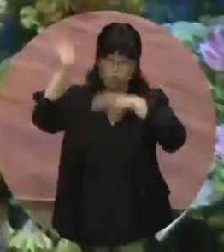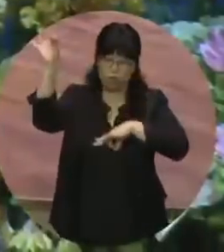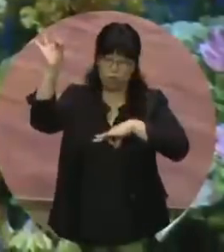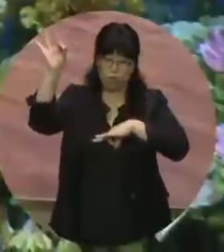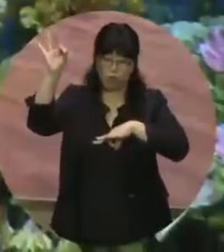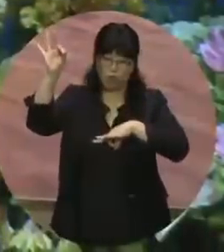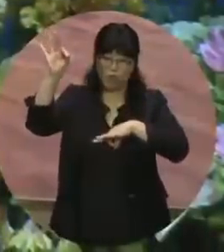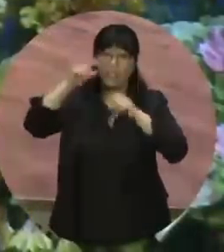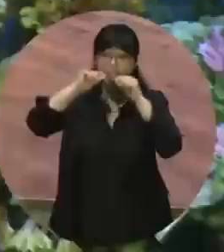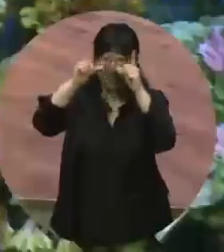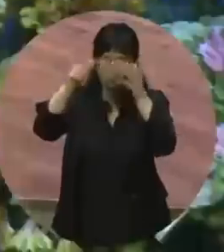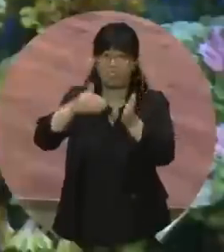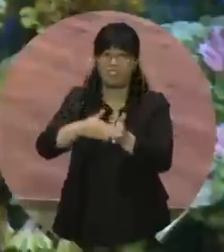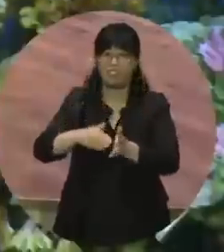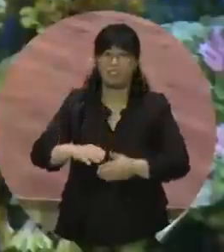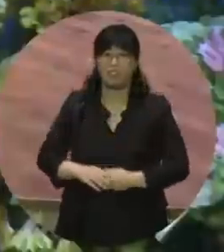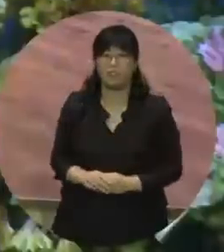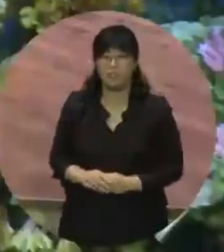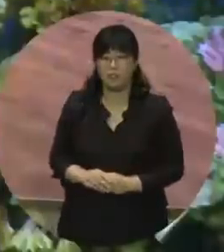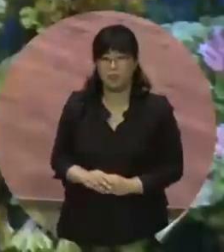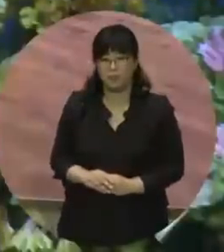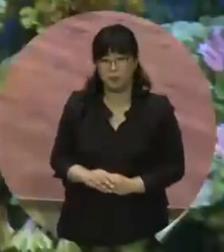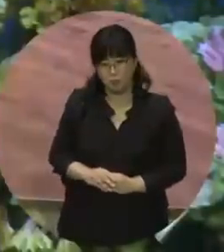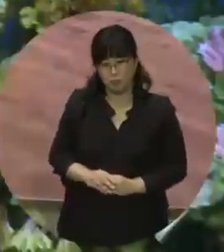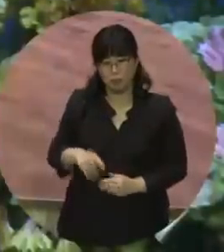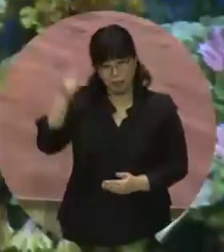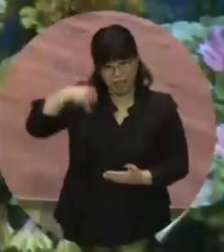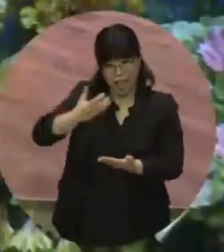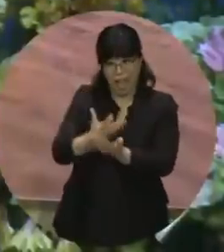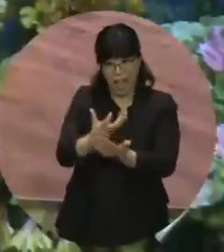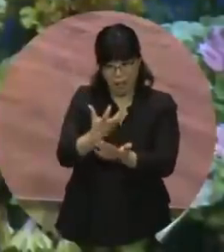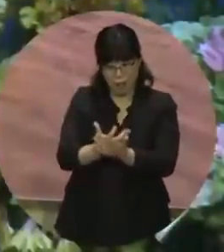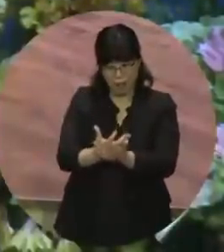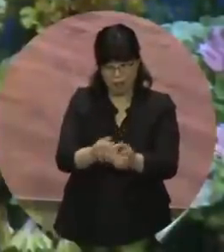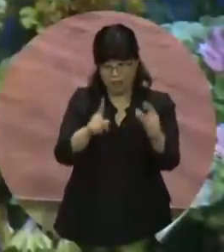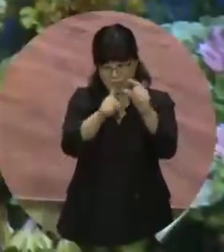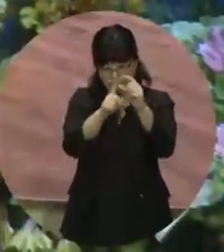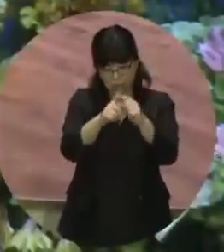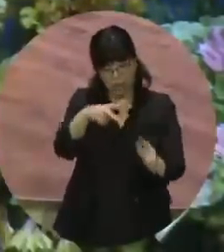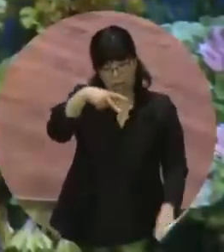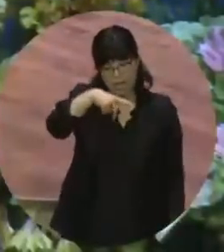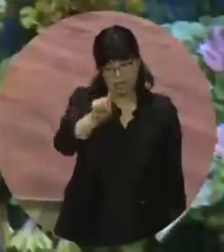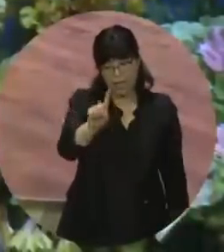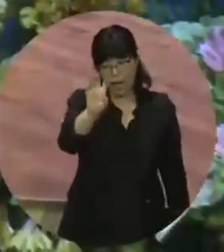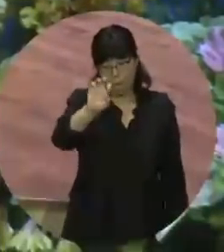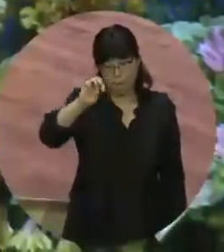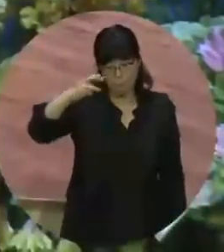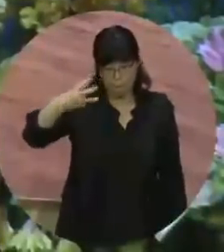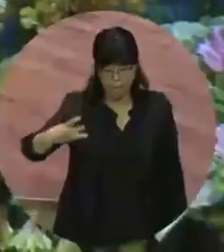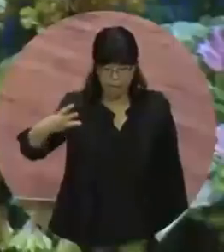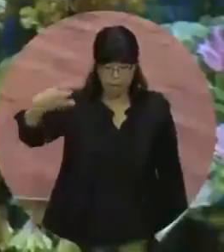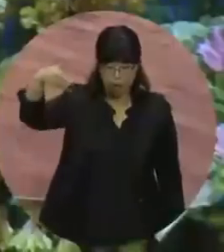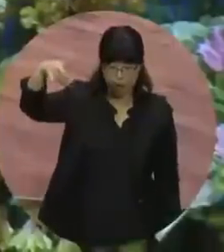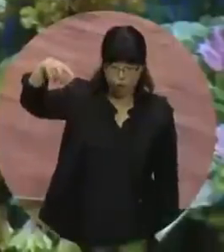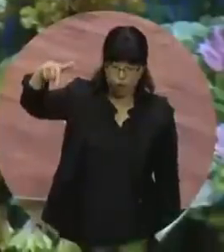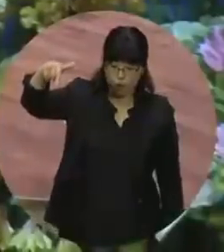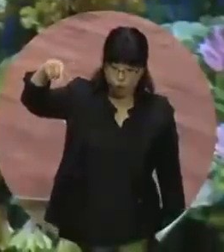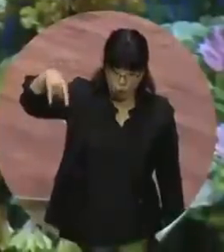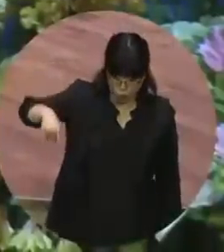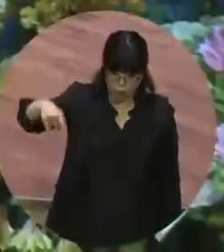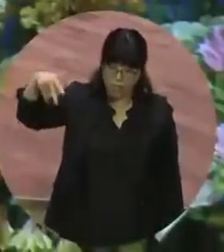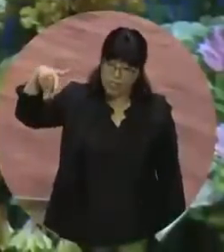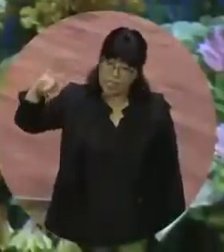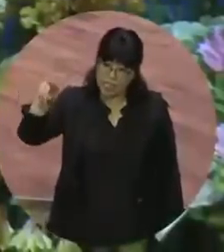그래요? 우리가 한문으로 말하면 사필귀정이랍니다. 사필귀정. 인간이 어떤 꾀를 쓰고 어떤 욕심을